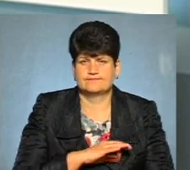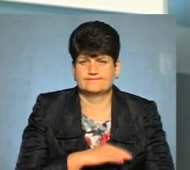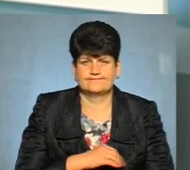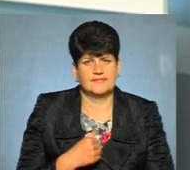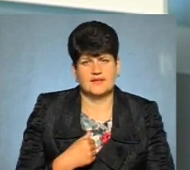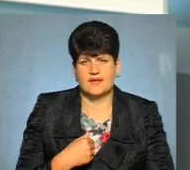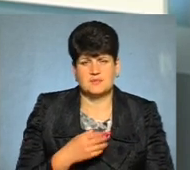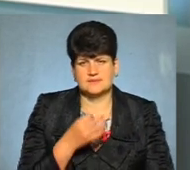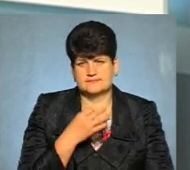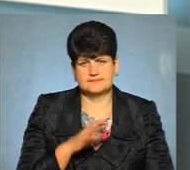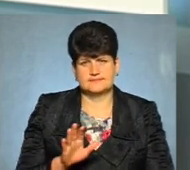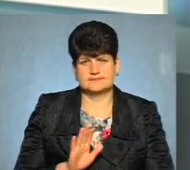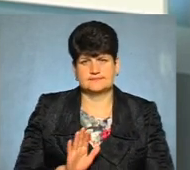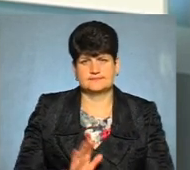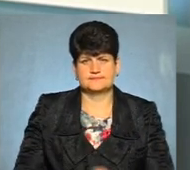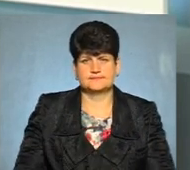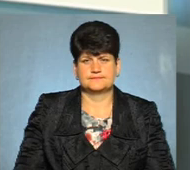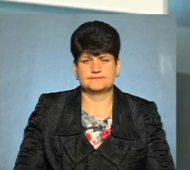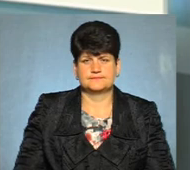брав на себе таку відповідальність.